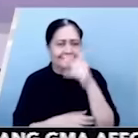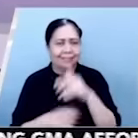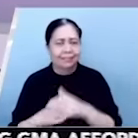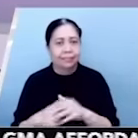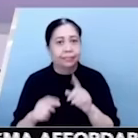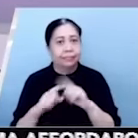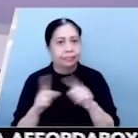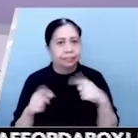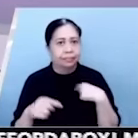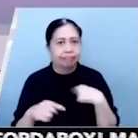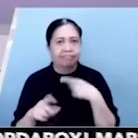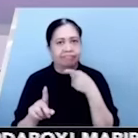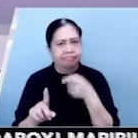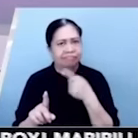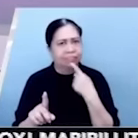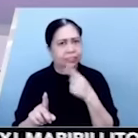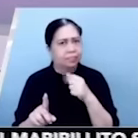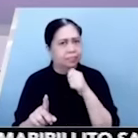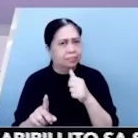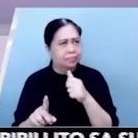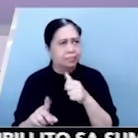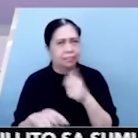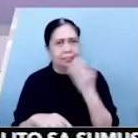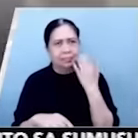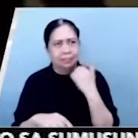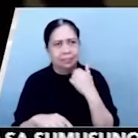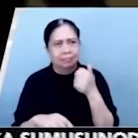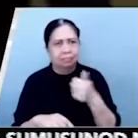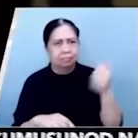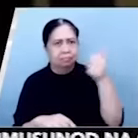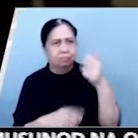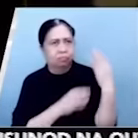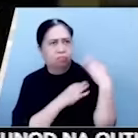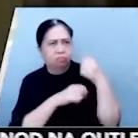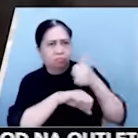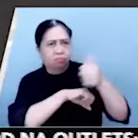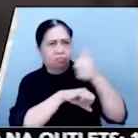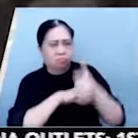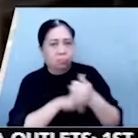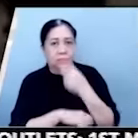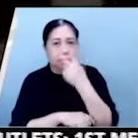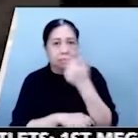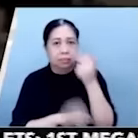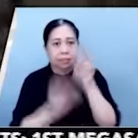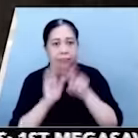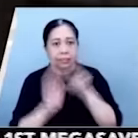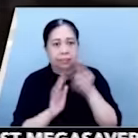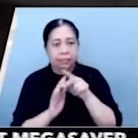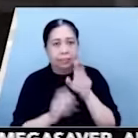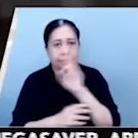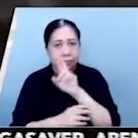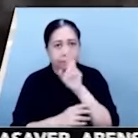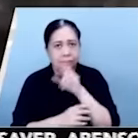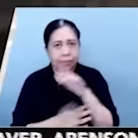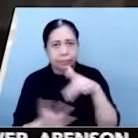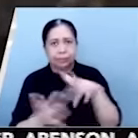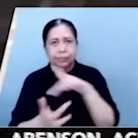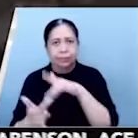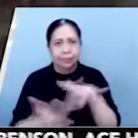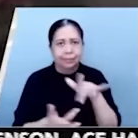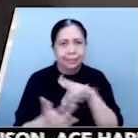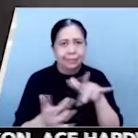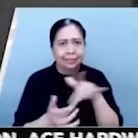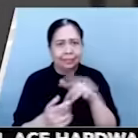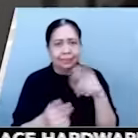nagpunto rin na hindi lang ito kakulangan ng pamunuan. Makikita sa isa pang video ay isang dagang paikot-ikot sa mga pasahero